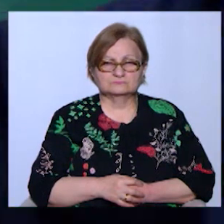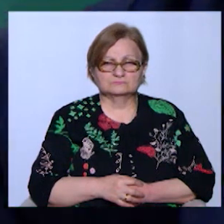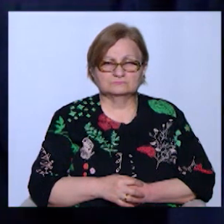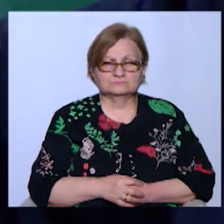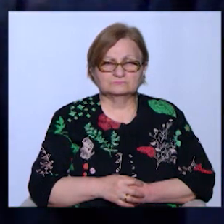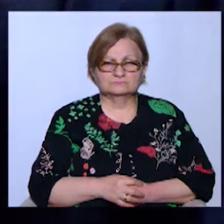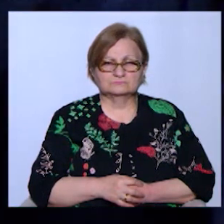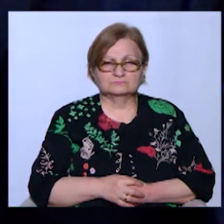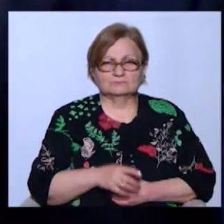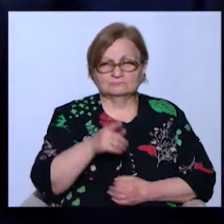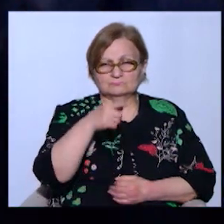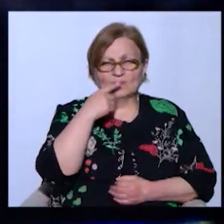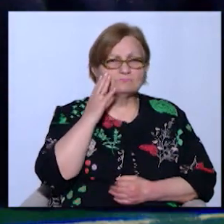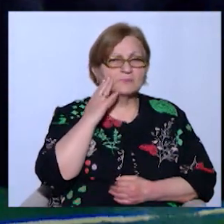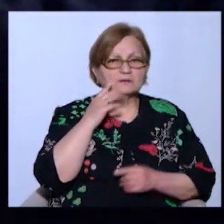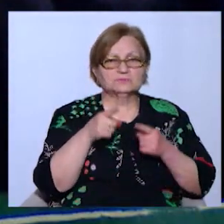არის